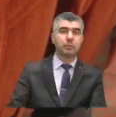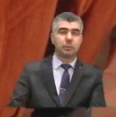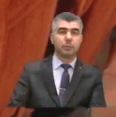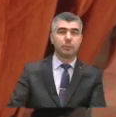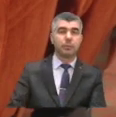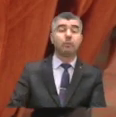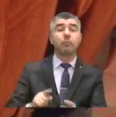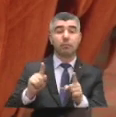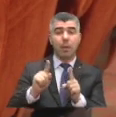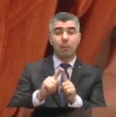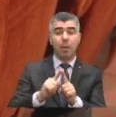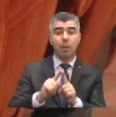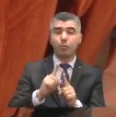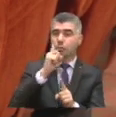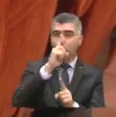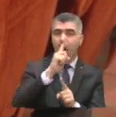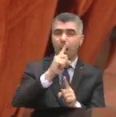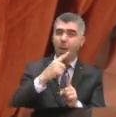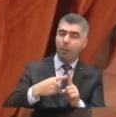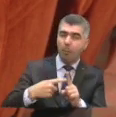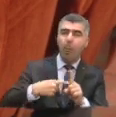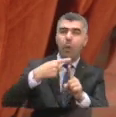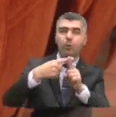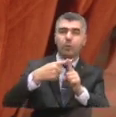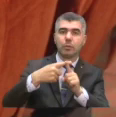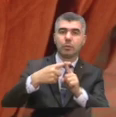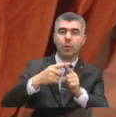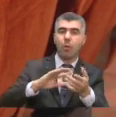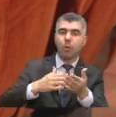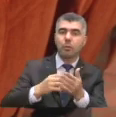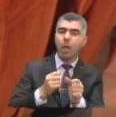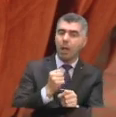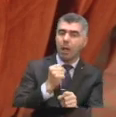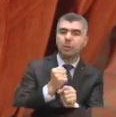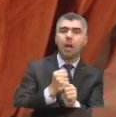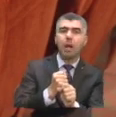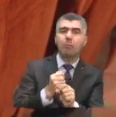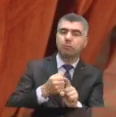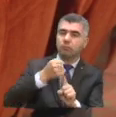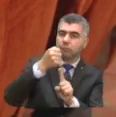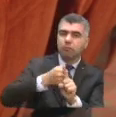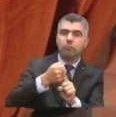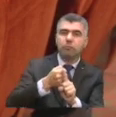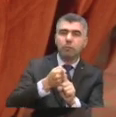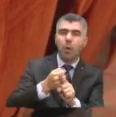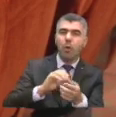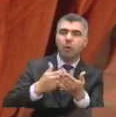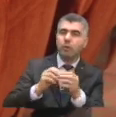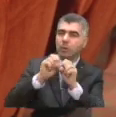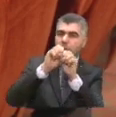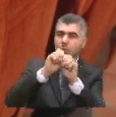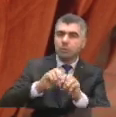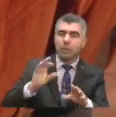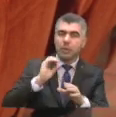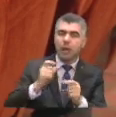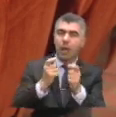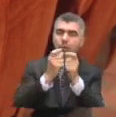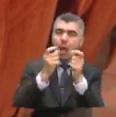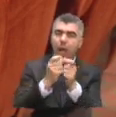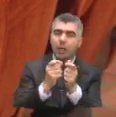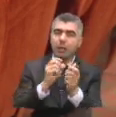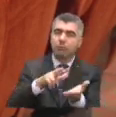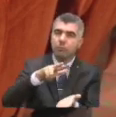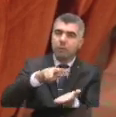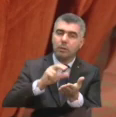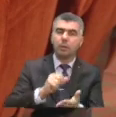التنافسية مازال مقبلة على التعزيز، وكلما عمل من أجل تنزيل ميثاق الاستثمار، كلما عمل